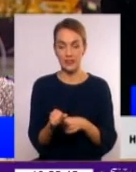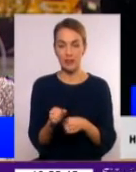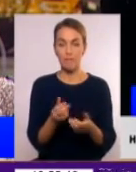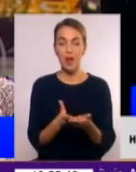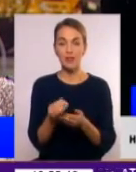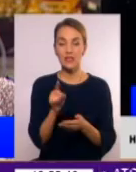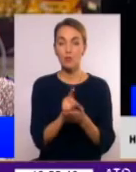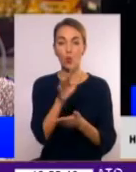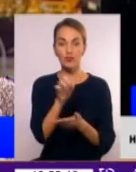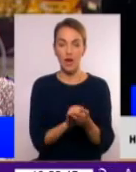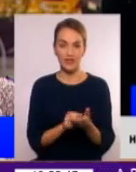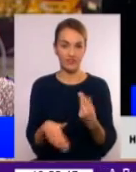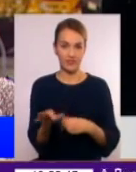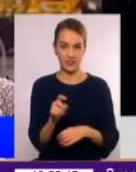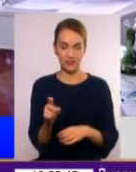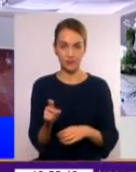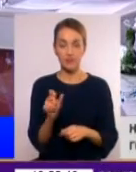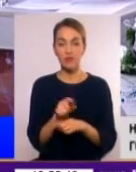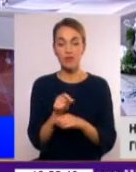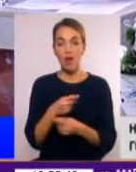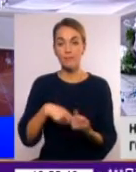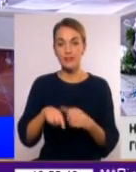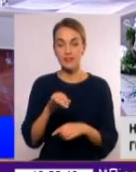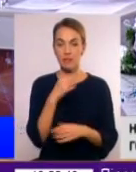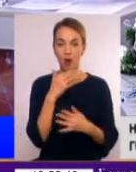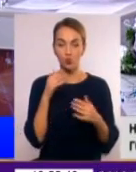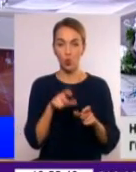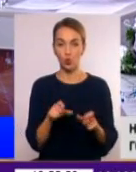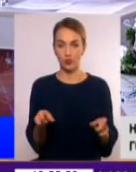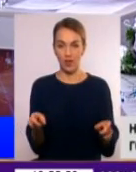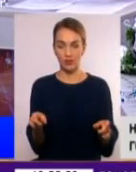всіх. Завдання бізнесу і багатьох людей,